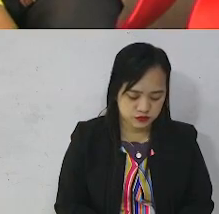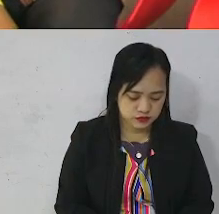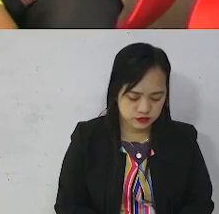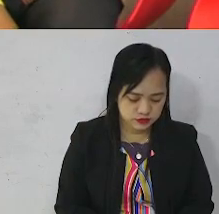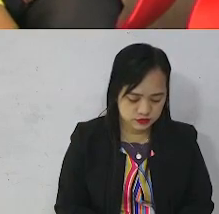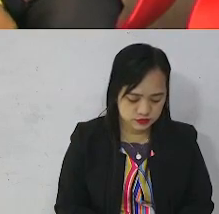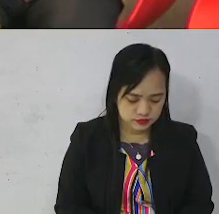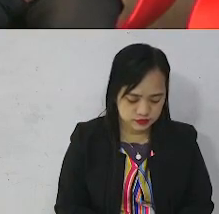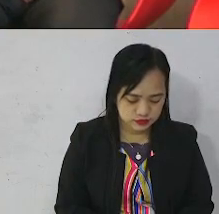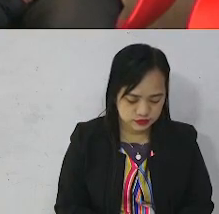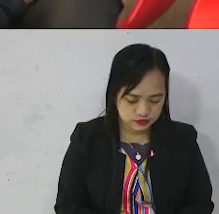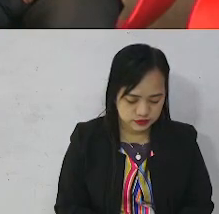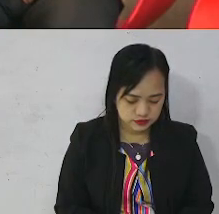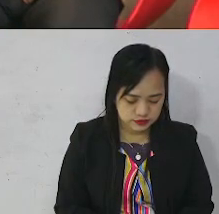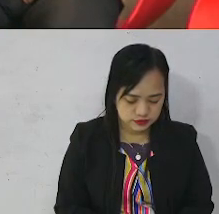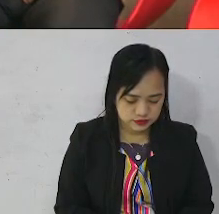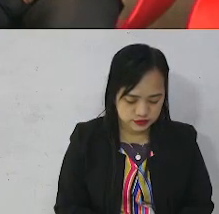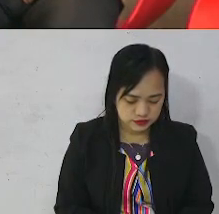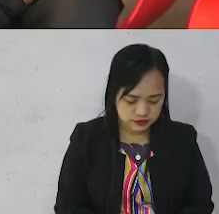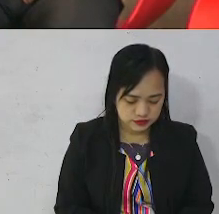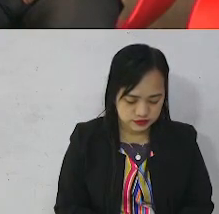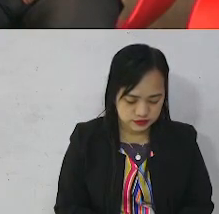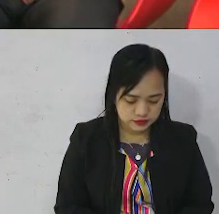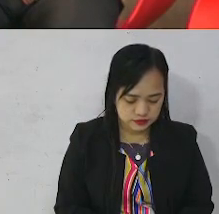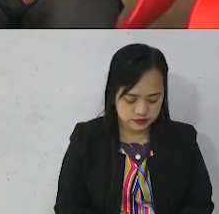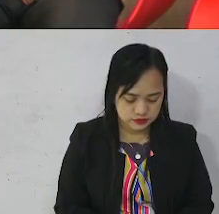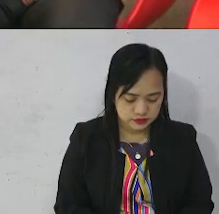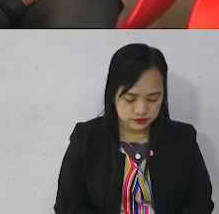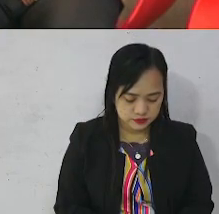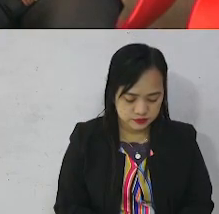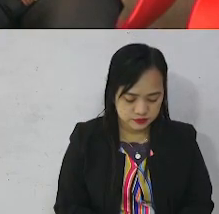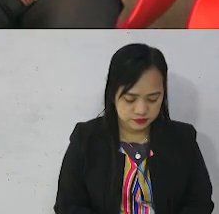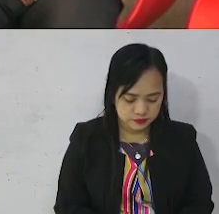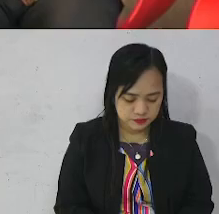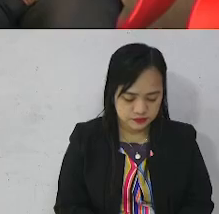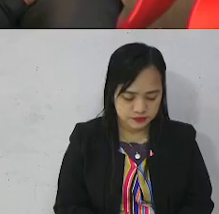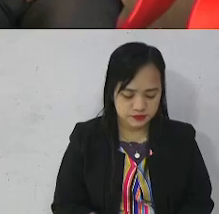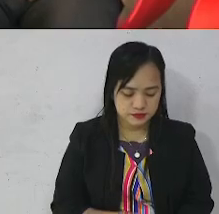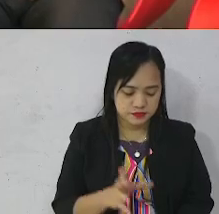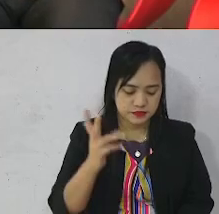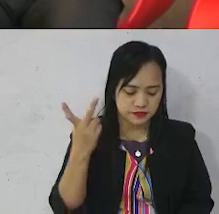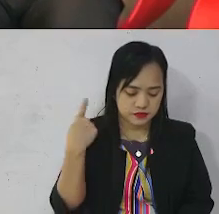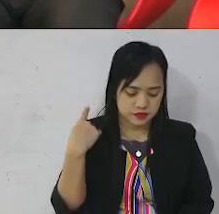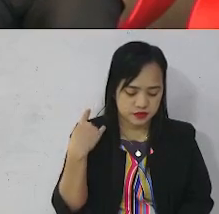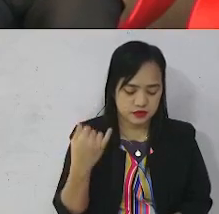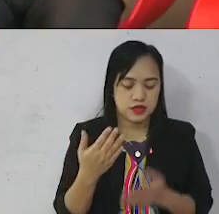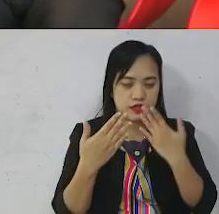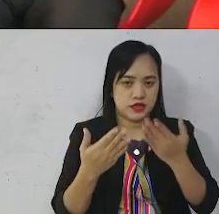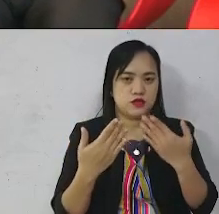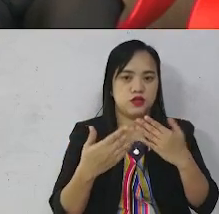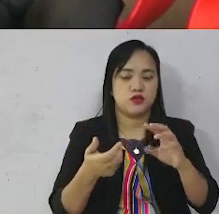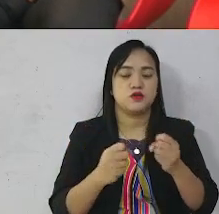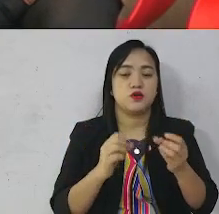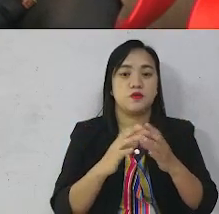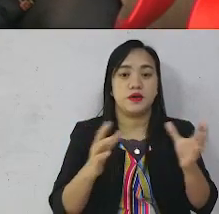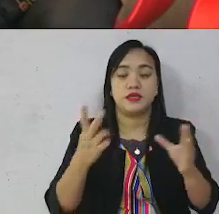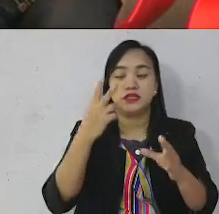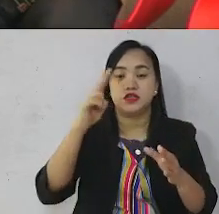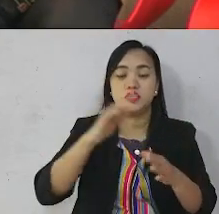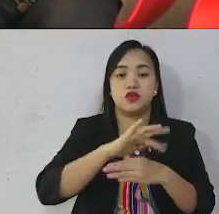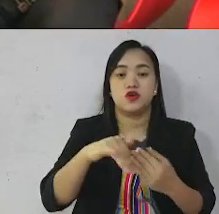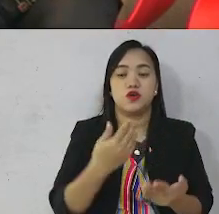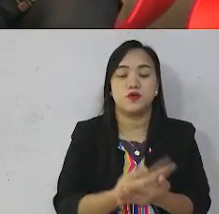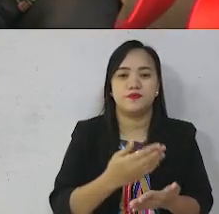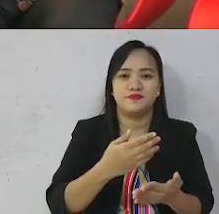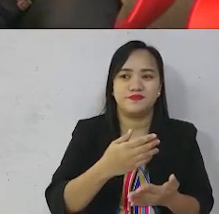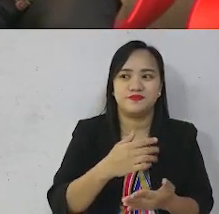pa sila makatakas sa ganyang mga pamahiin yun lang po maraming salamat at magkita-kita po tayo sa